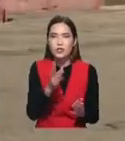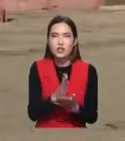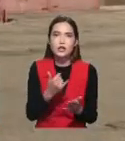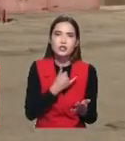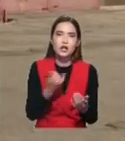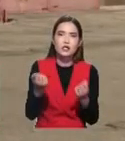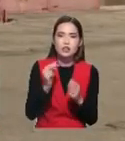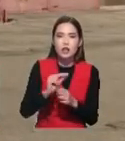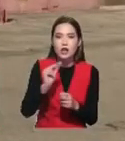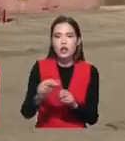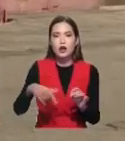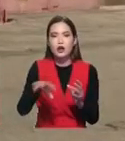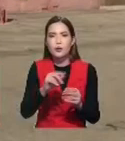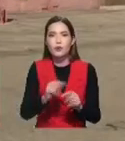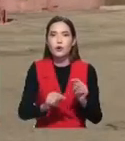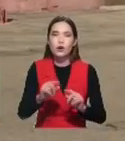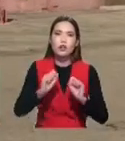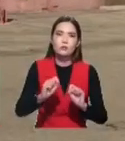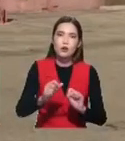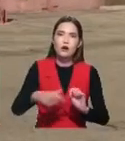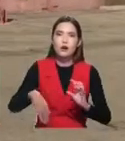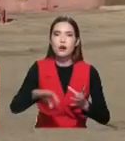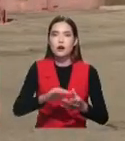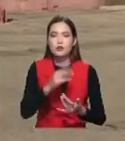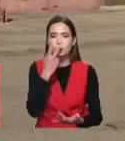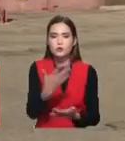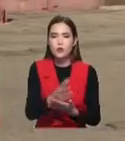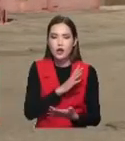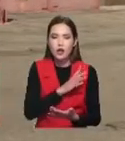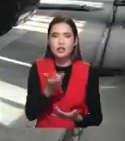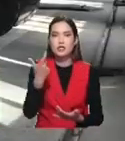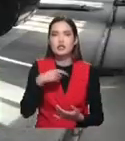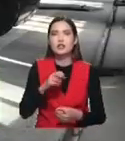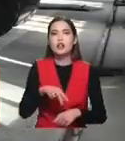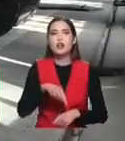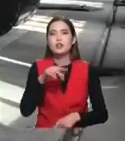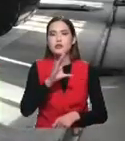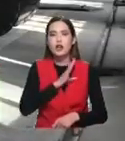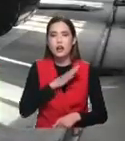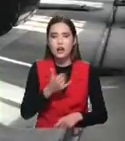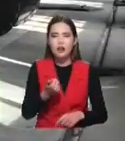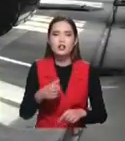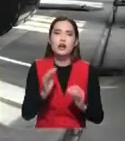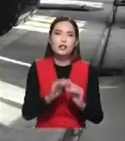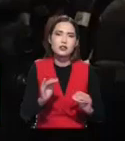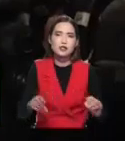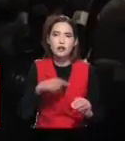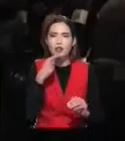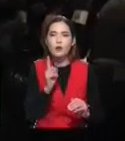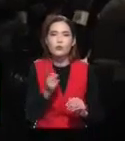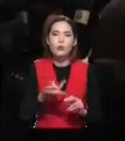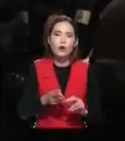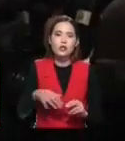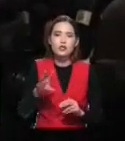семьи и защищают нашу родину от разных напастей, от разных бедствий. Сами дети говорят, что, окунувшись в